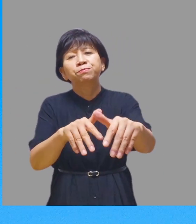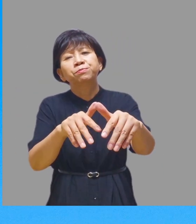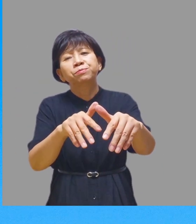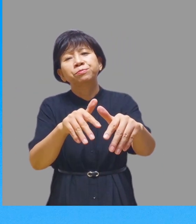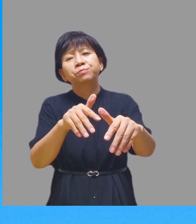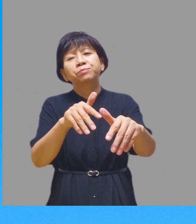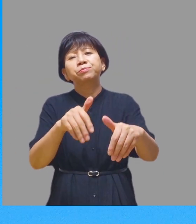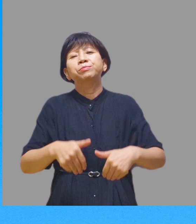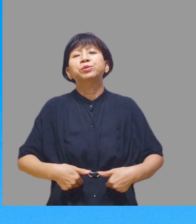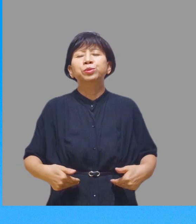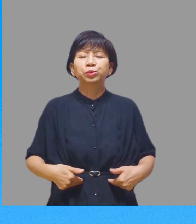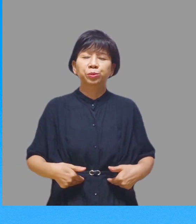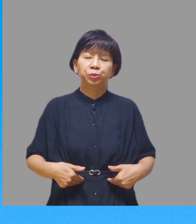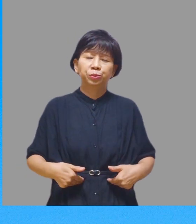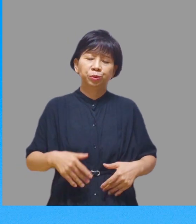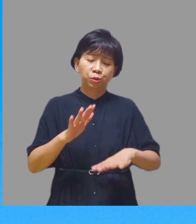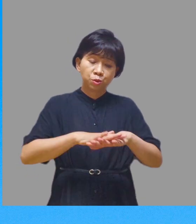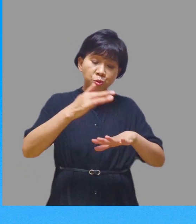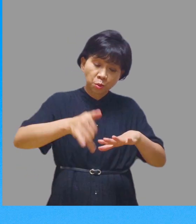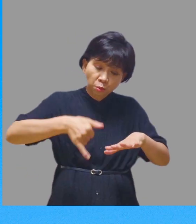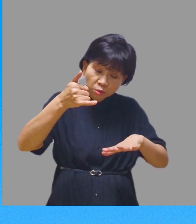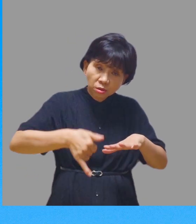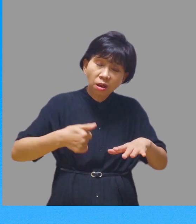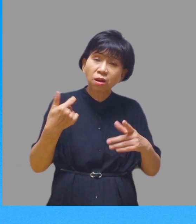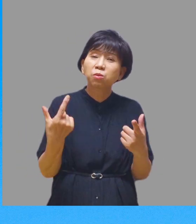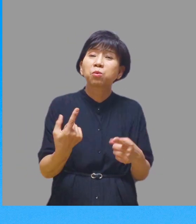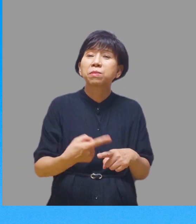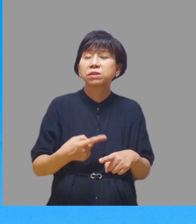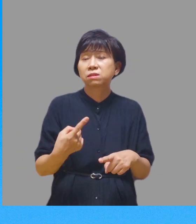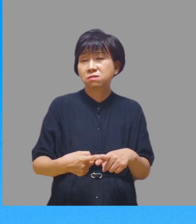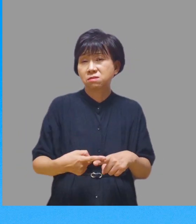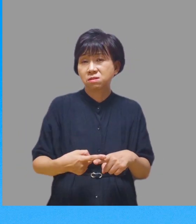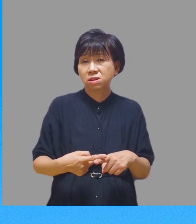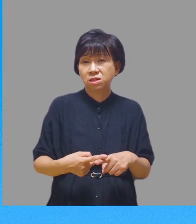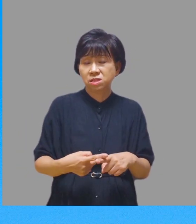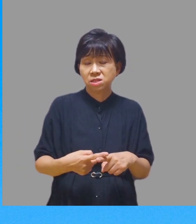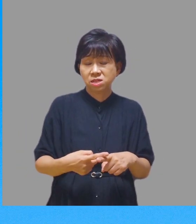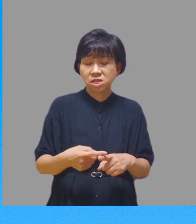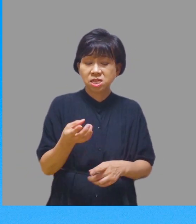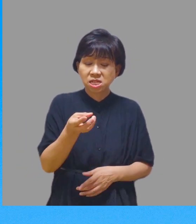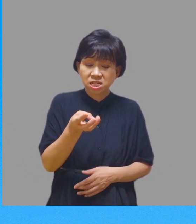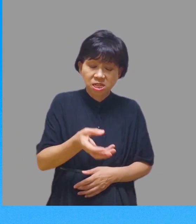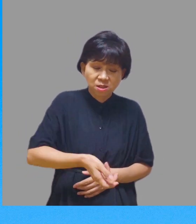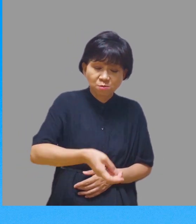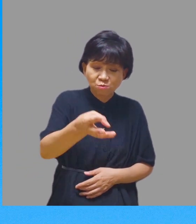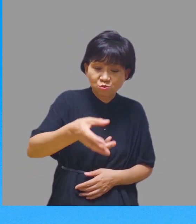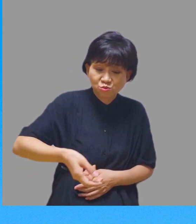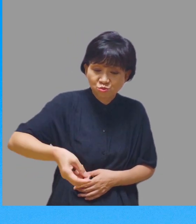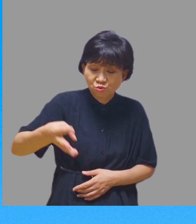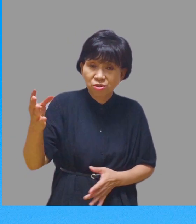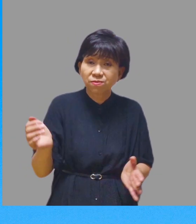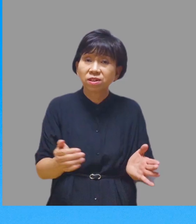말씀드리면 신앙은요, 농사와도 같습니다. 밭을 갈아엎고 씨를 뿌렸다고 해서 바로 끝날까요?